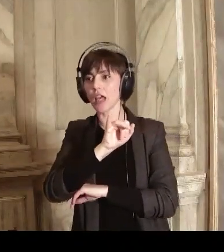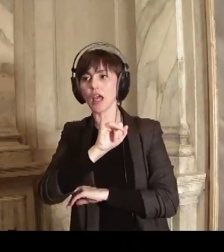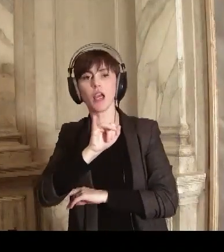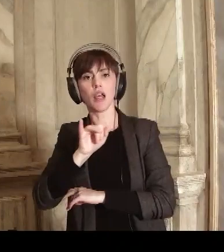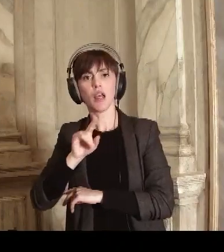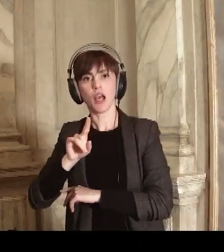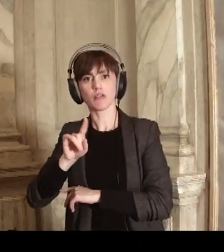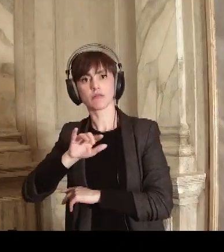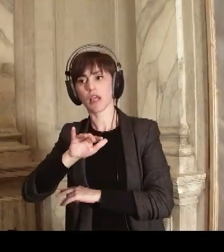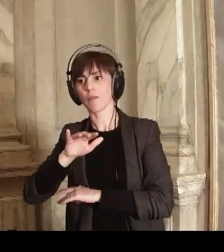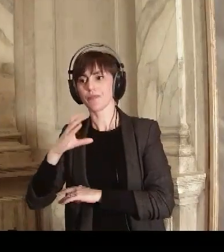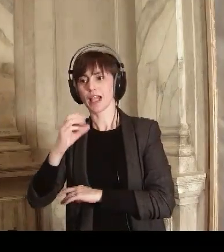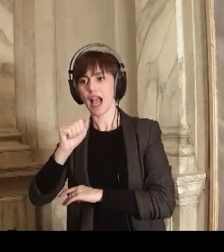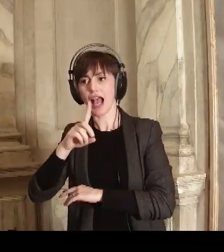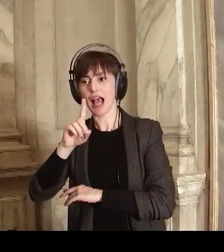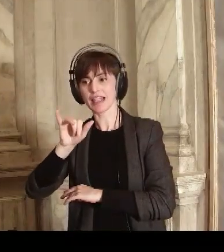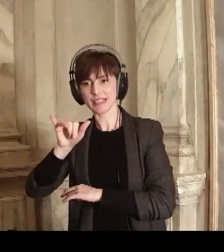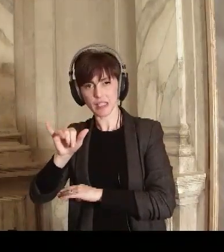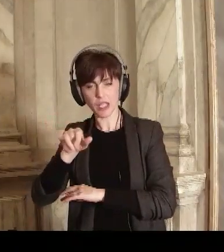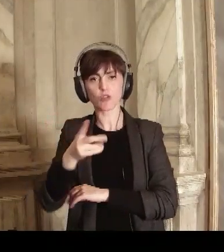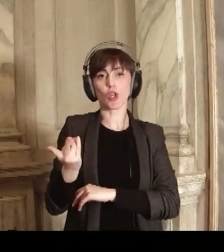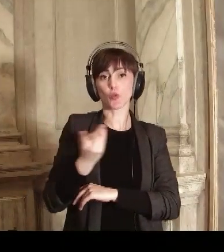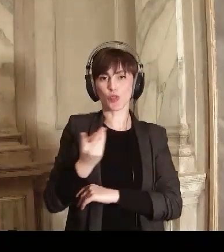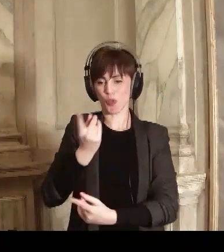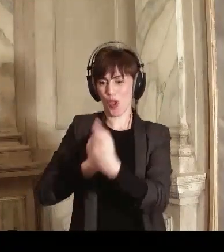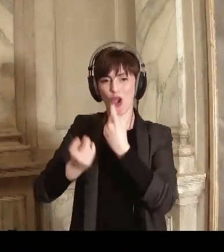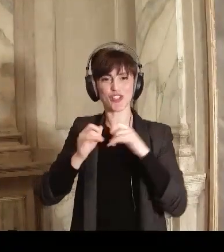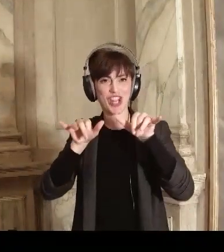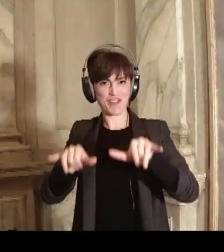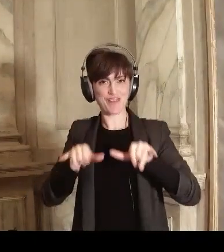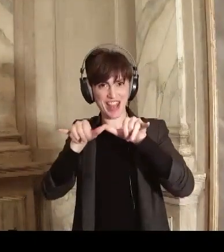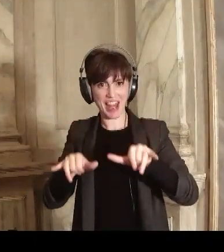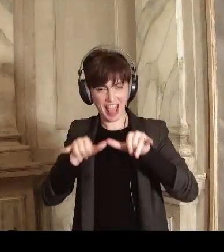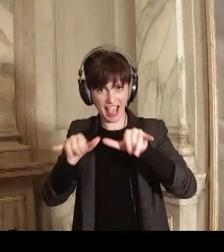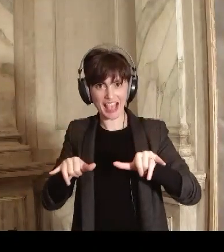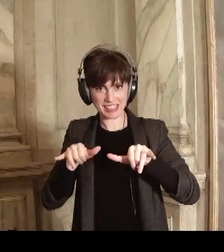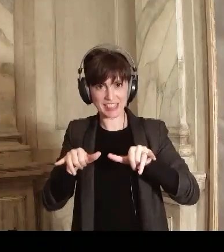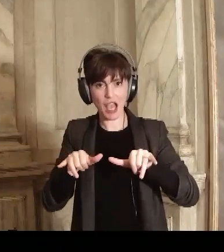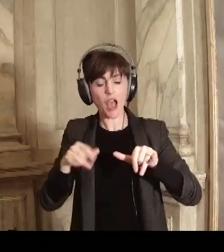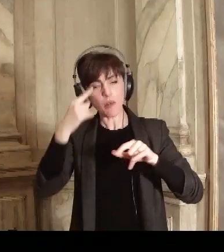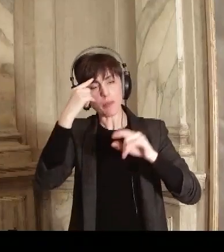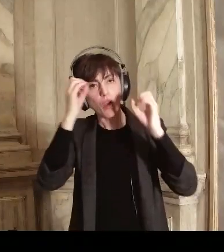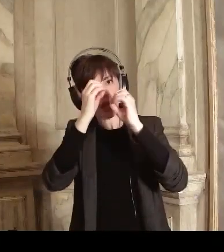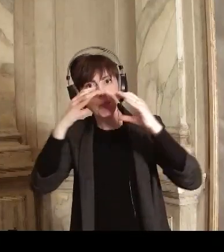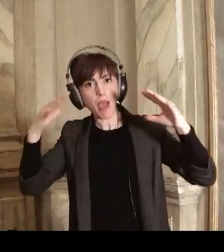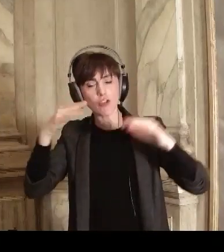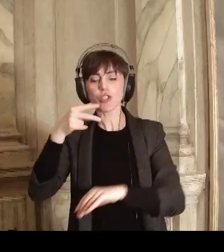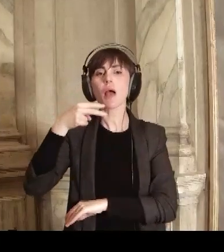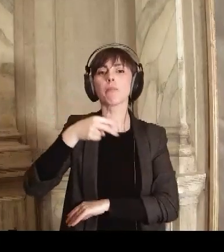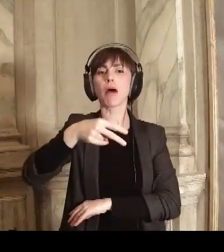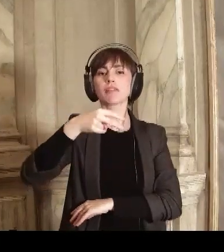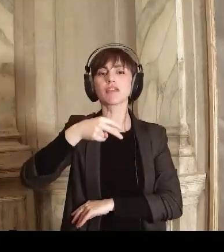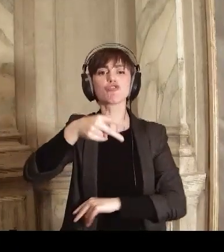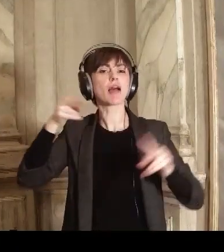John Cage, è una passeggiata acustica immaginata per il gigantesco piazzale di visione acqui di